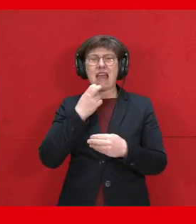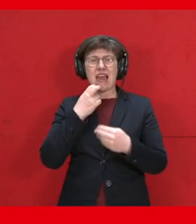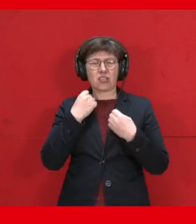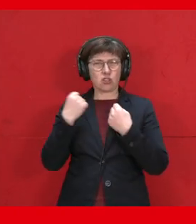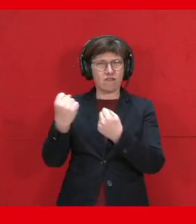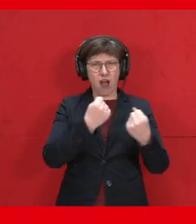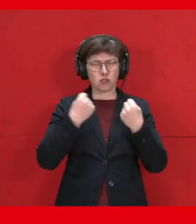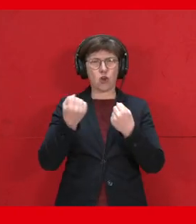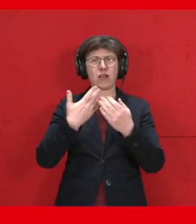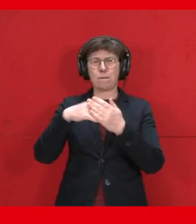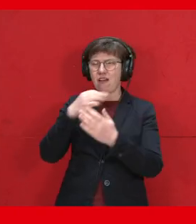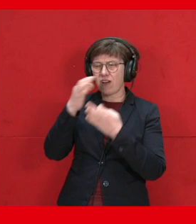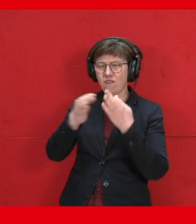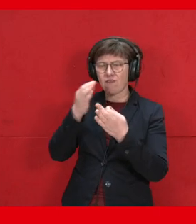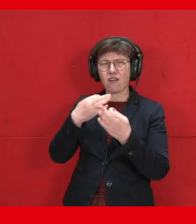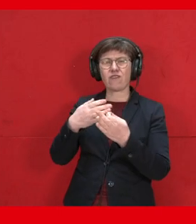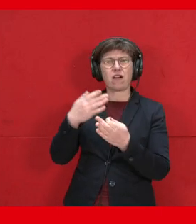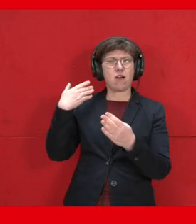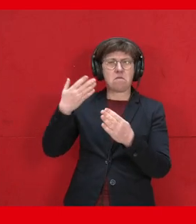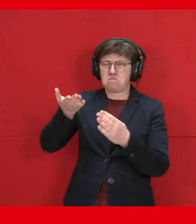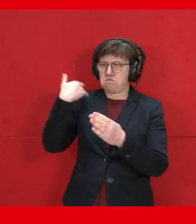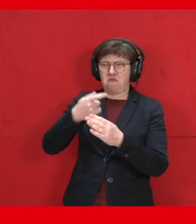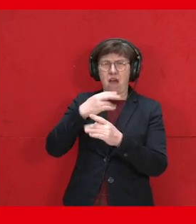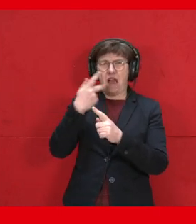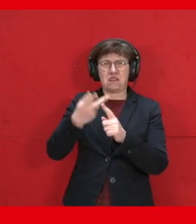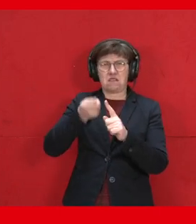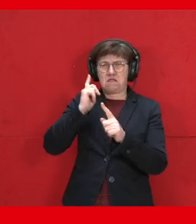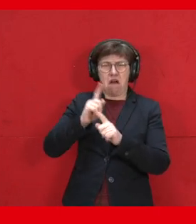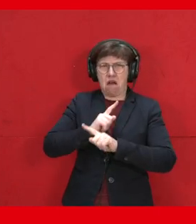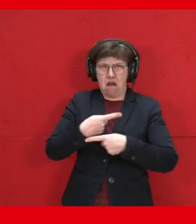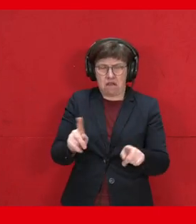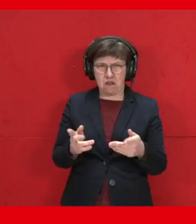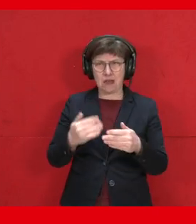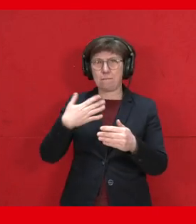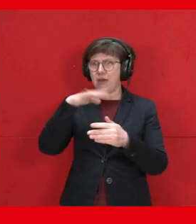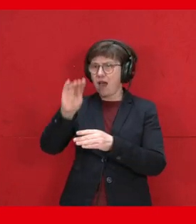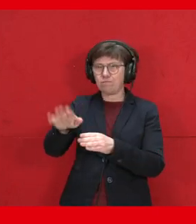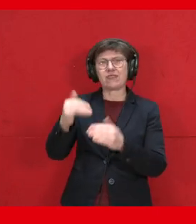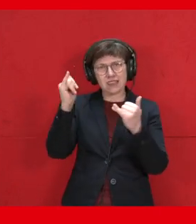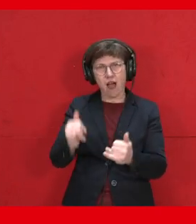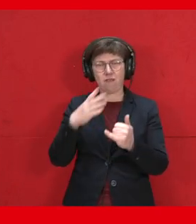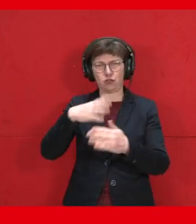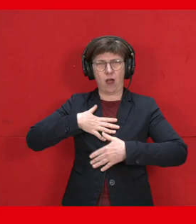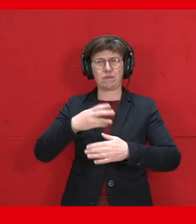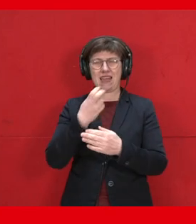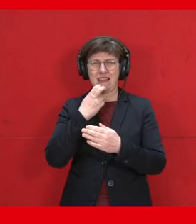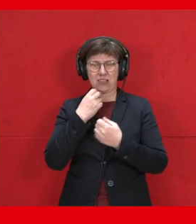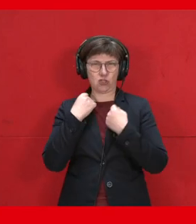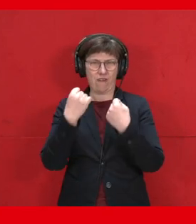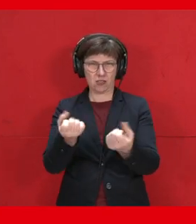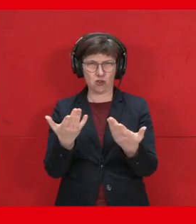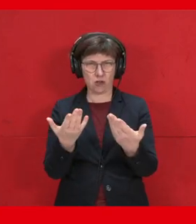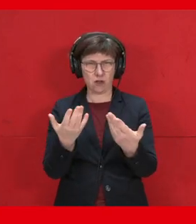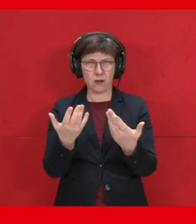Fahrzeuge viel mehr nachgefragt werden, als es vor vielen, vielen Jahren der Fall war. Aber klar ist, wenn wir eine solche